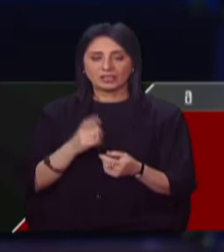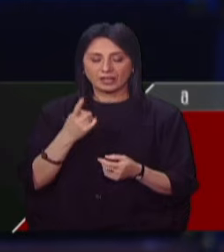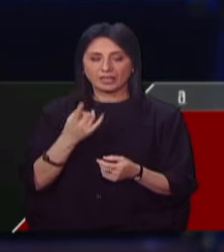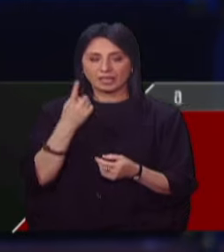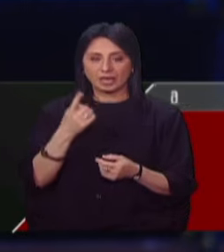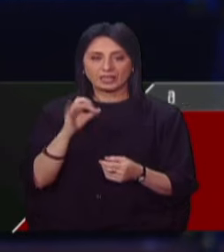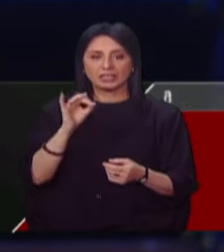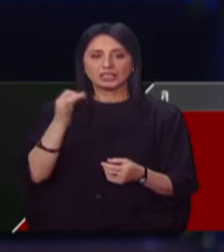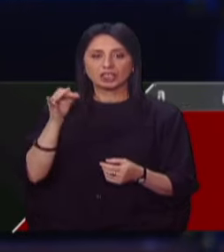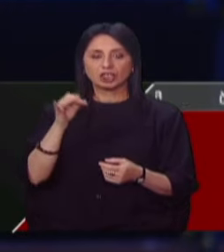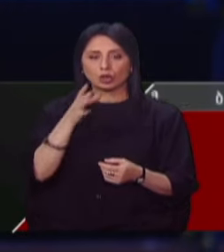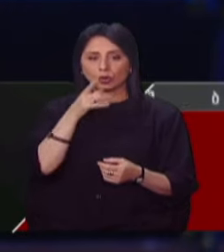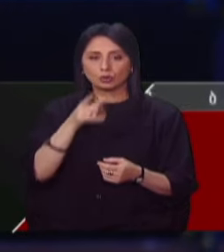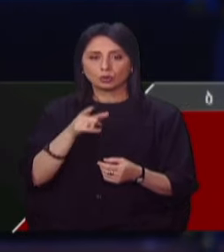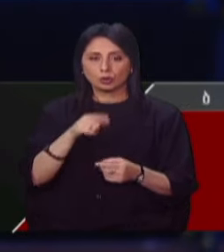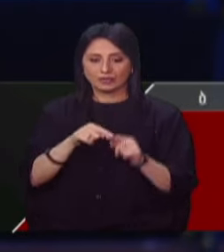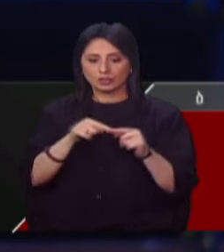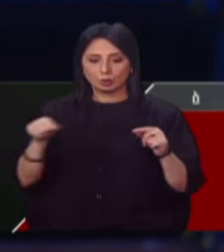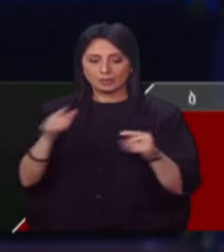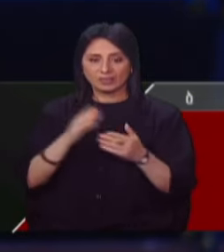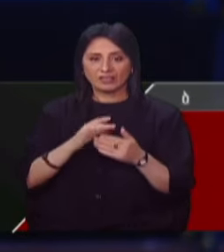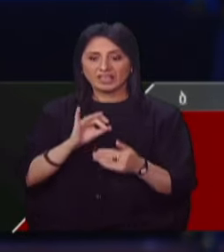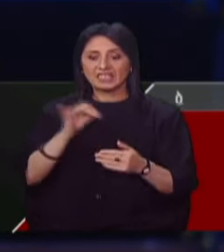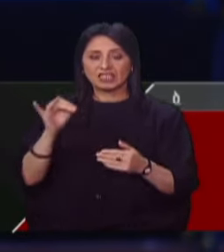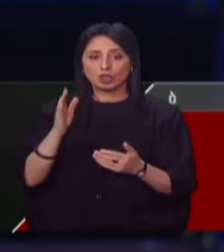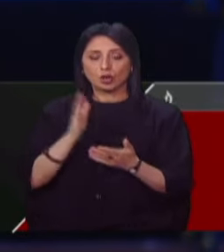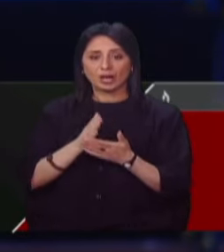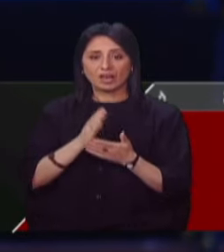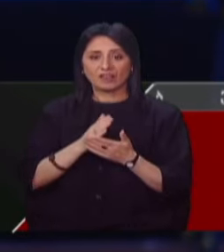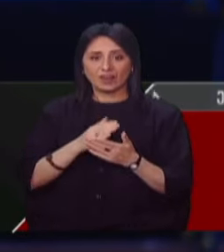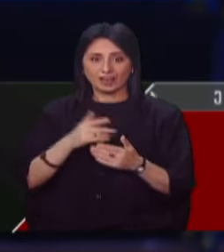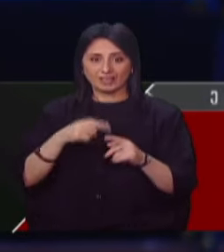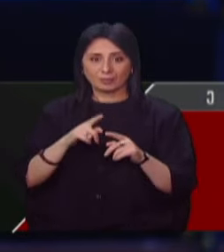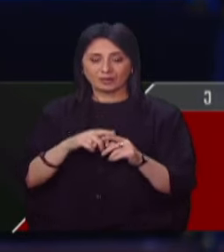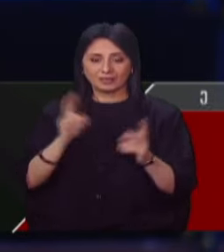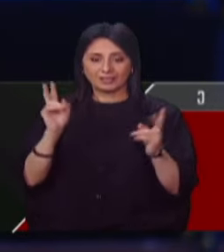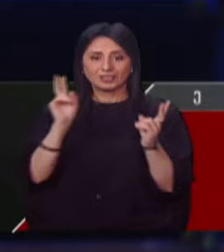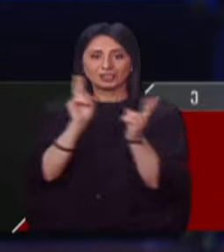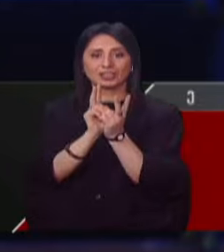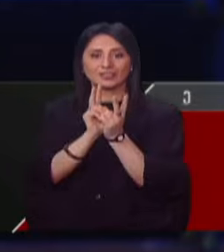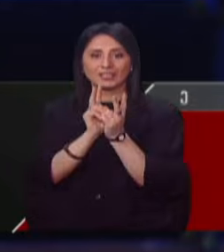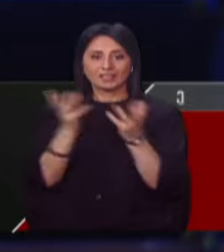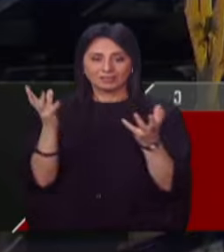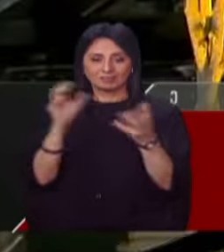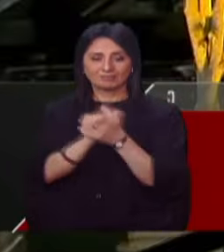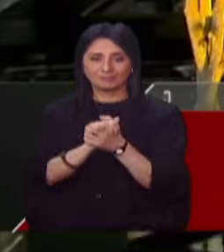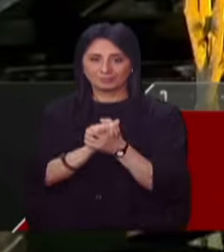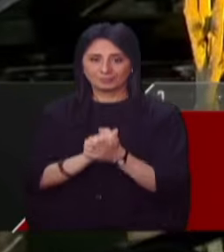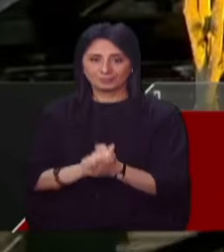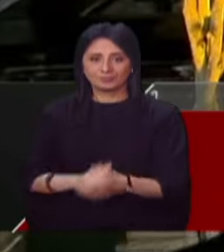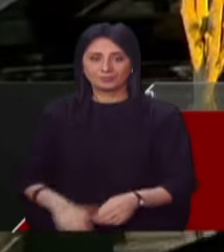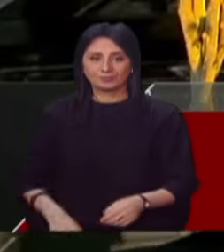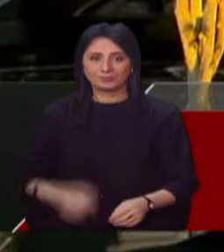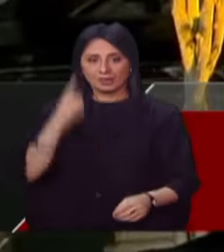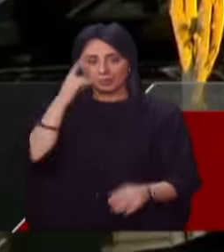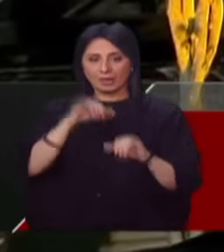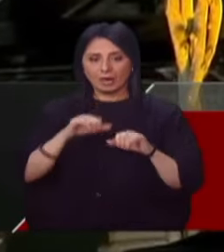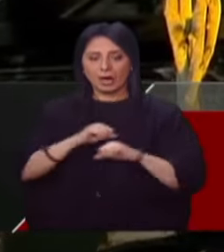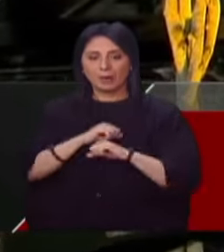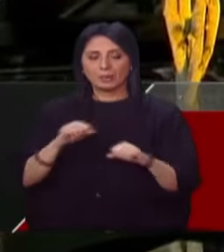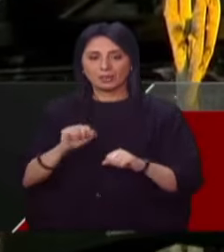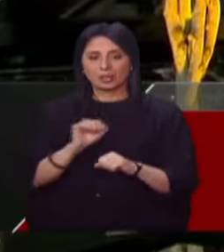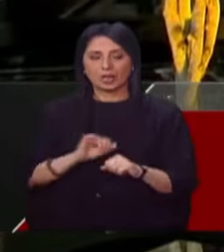ერთი ისტორიული მომენტის ზღურბლზე ვართ. ისტორიასთან გვაქვს პაემანი. ორივე ხელით ჩავეჭიდოთ მას. Ფიქრობრომ გაფართოებაც